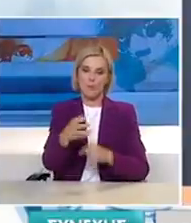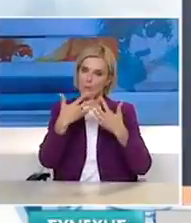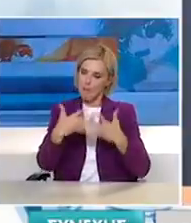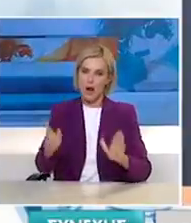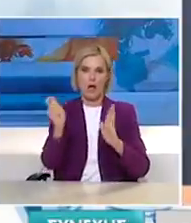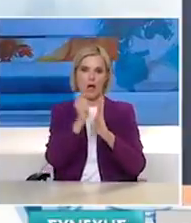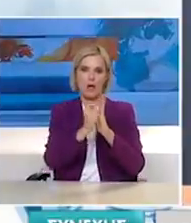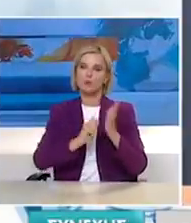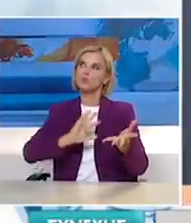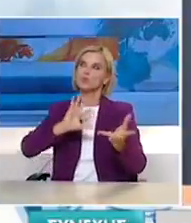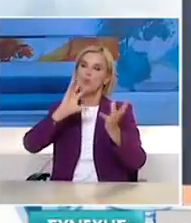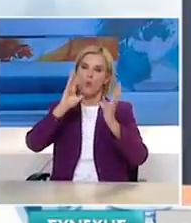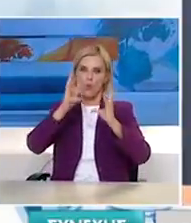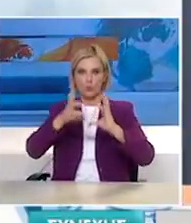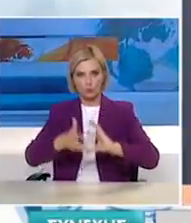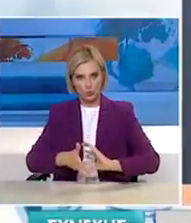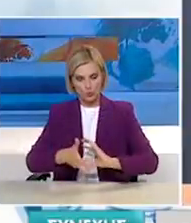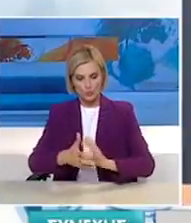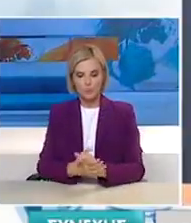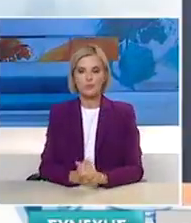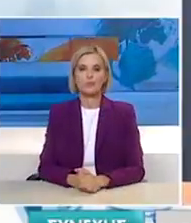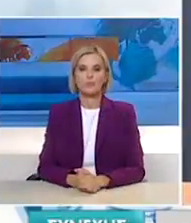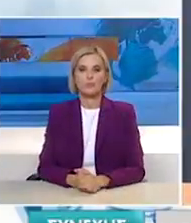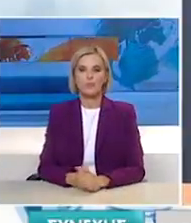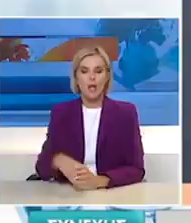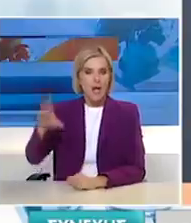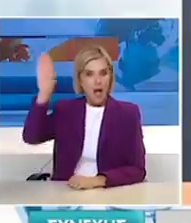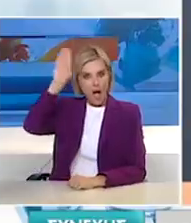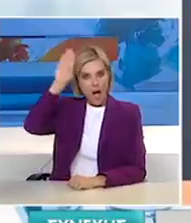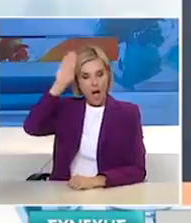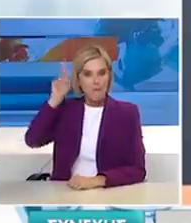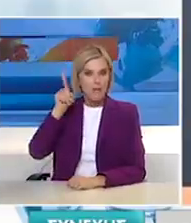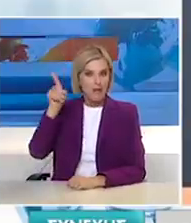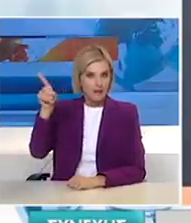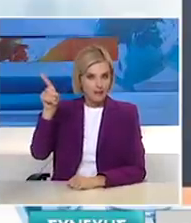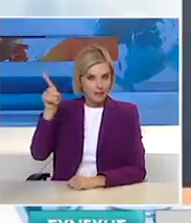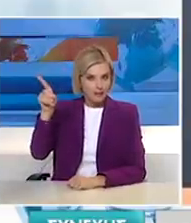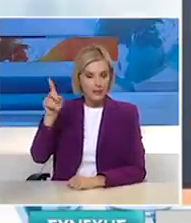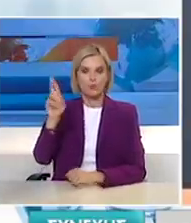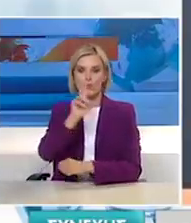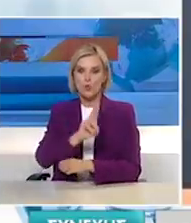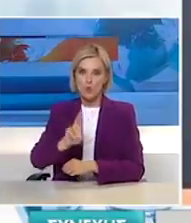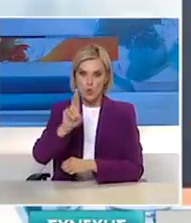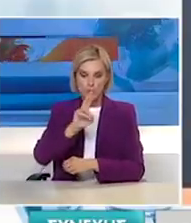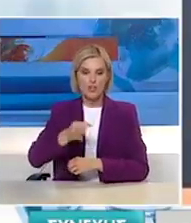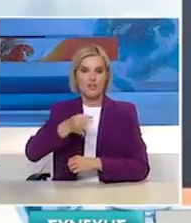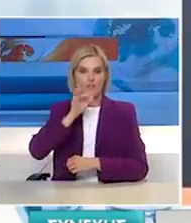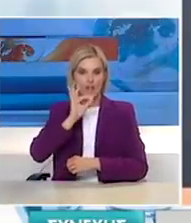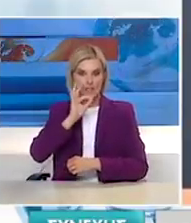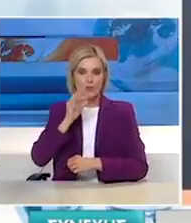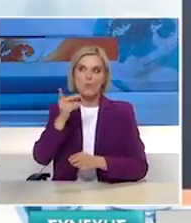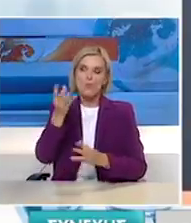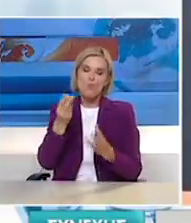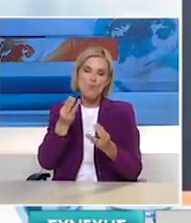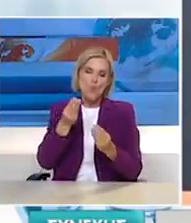καταγραφεί σε παγκόσμιο επίπεδο. Οι Ηνωμένες Πολιτείες της Αμερικής, η Ρωσία και η Βραζιλία έχουν πλέον